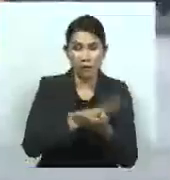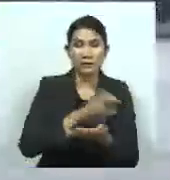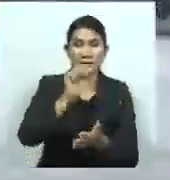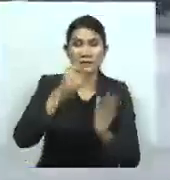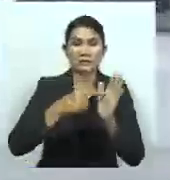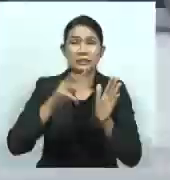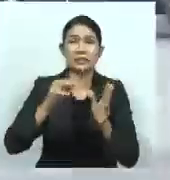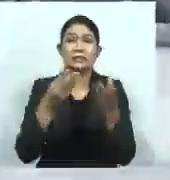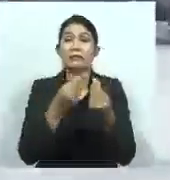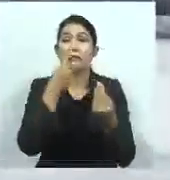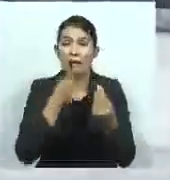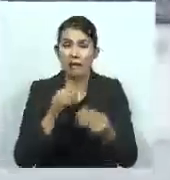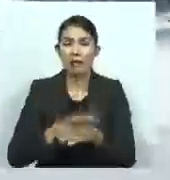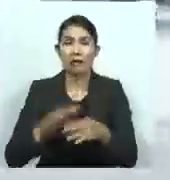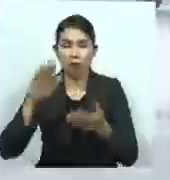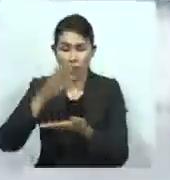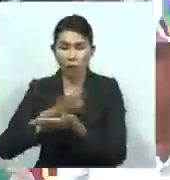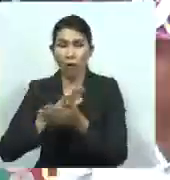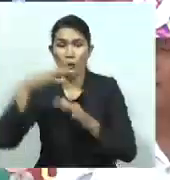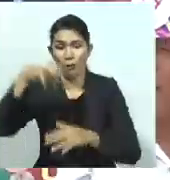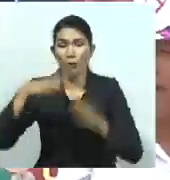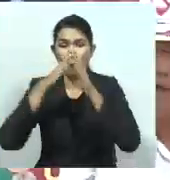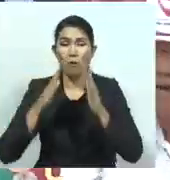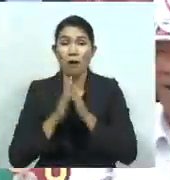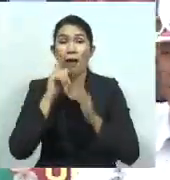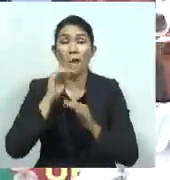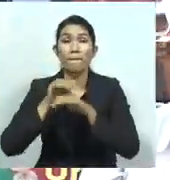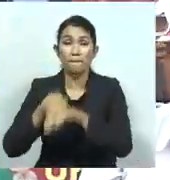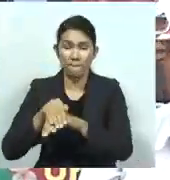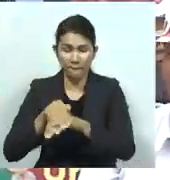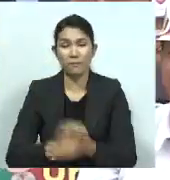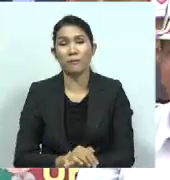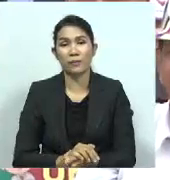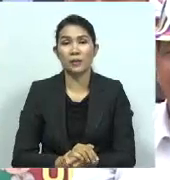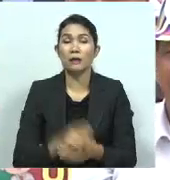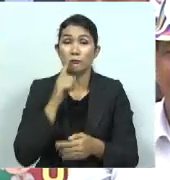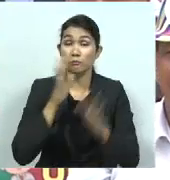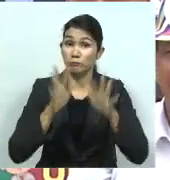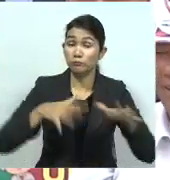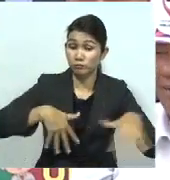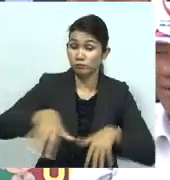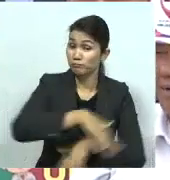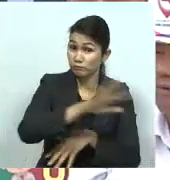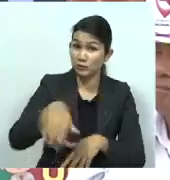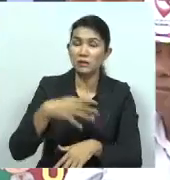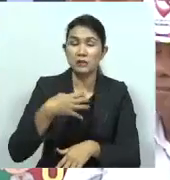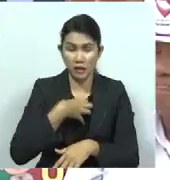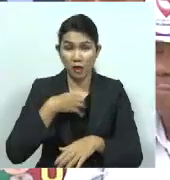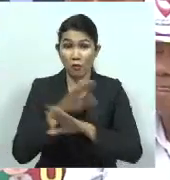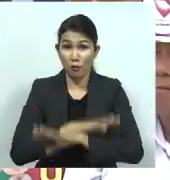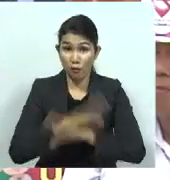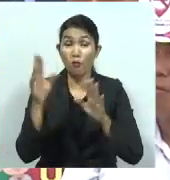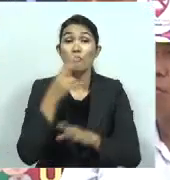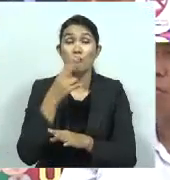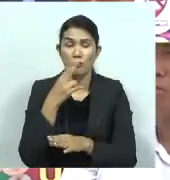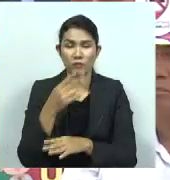นอกเขตดินแดงและโรงเรียนวัดลาดพร้าวเขตลาดพร้าวนะครับสำหรับพี่น้องประชาชนนะครับที่ต้องการจะเลิกสูบบุหรี่ส